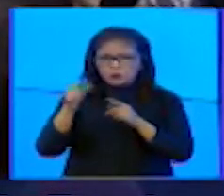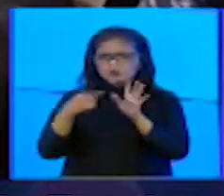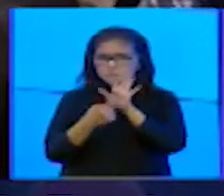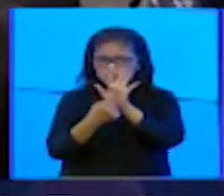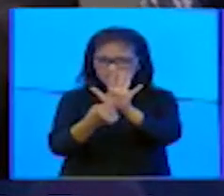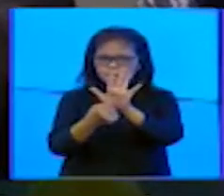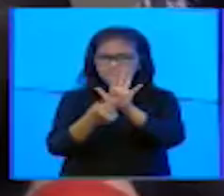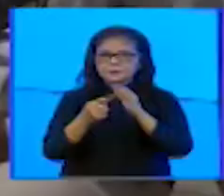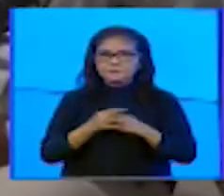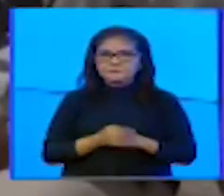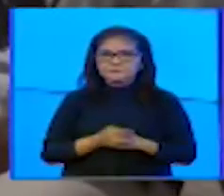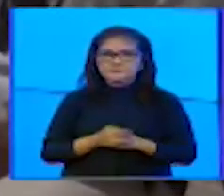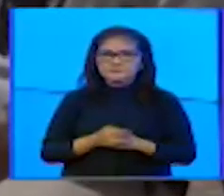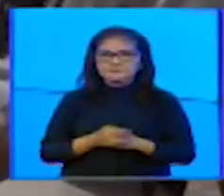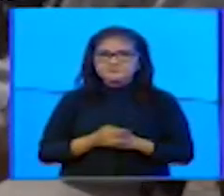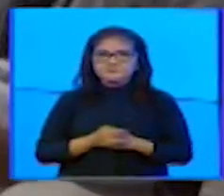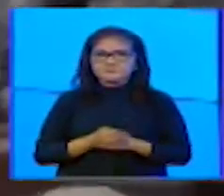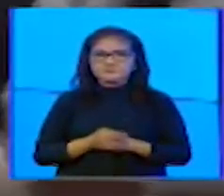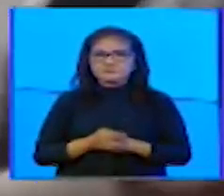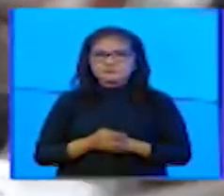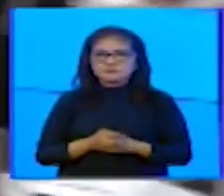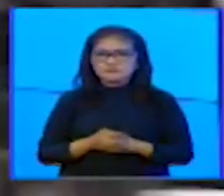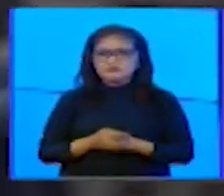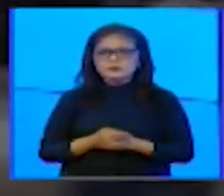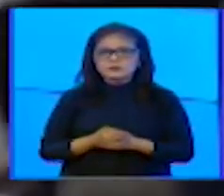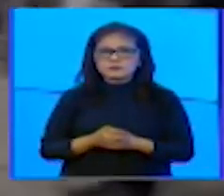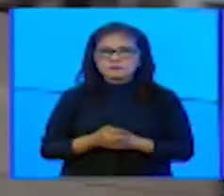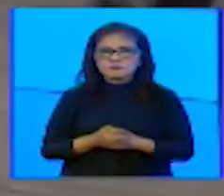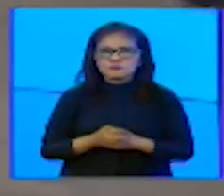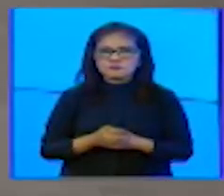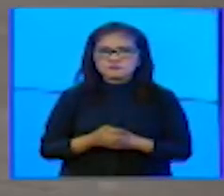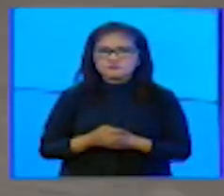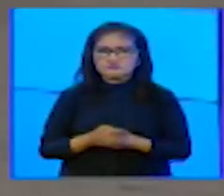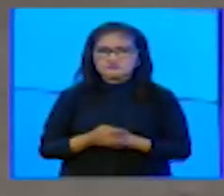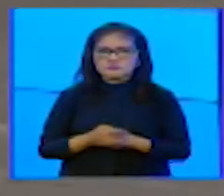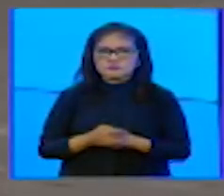Dari Kabupaten Malang, Jawa Timur, Saif Hajarani, iNews, melaporkan.